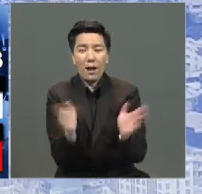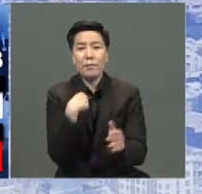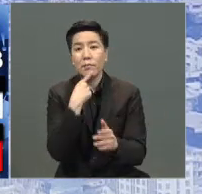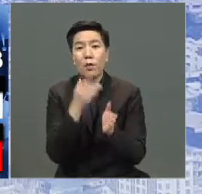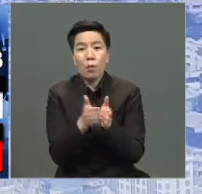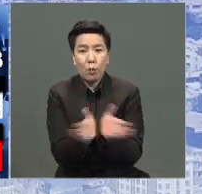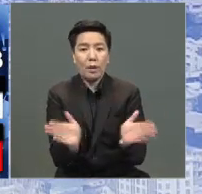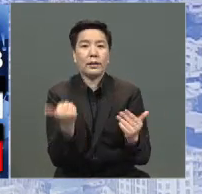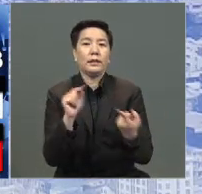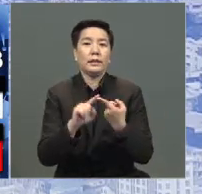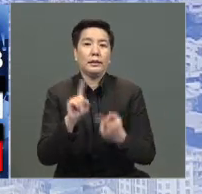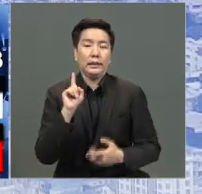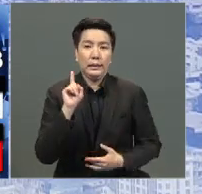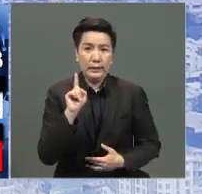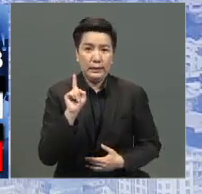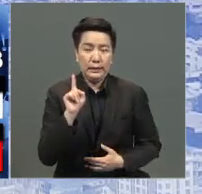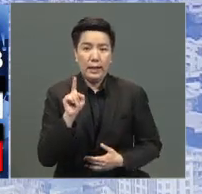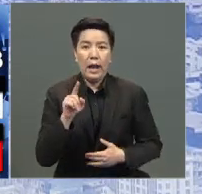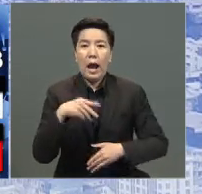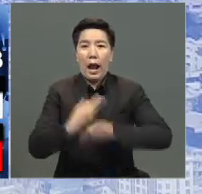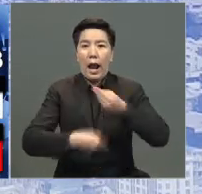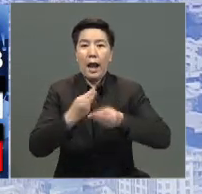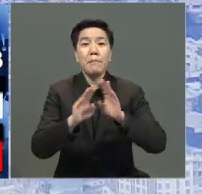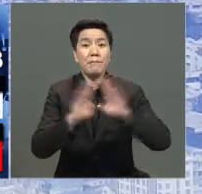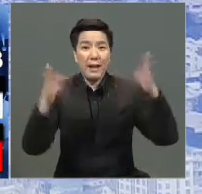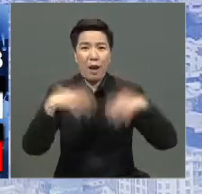มีแนวทางวิธีการที่ให้ให้ประชาชนคนไทยมั่นจับกิจการของท่านว่าในเมื่อท่านเป็นกลุ่มเสี่ยงมากๆและท่านเสนอตัวที่จะเปิดถ้ามีมาตรการอย่างไรที่จะป้องกันการติดเชื้อแพร่ระบาดเป็นอีกรอบนึงยังไม่ได้มีข้อสรุปนะครับว่าไปกินที่พูดมามีอะไรนะสนามมวยร้านนวดอะไรทั้งหลายนี่นะครับก็อย่างที่บอกว่าอาจจะเป็นเพียงข่าวแต่ว่าเล่นยังไม่ได้ยืนยันแต่ที่จะพอบอกได้เป็นกลุ่มก่อนกว้างๆนะครับก็คือ1คือห้างกับเปิดออกมาแล้ว